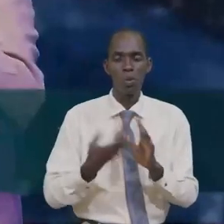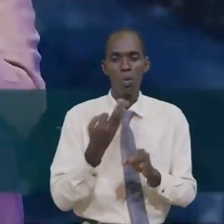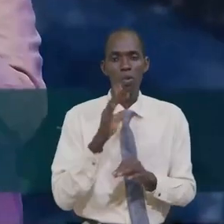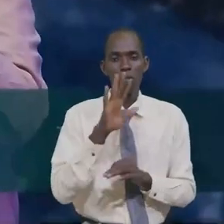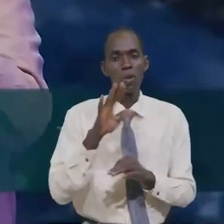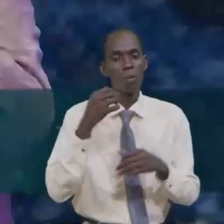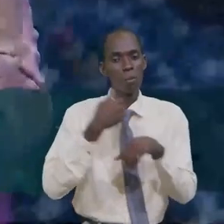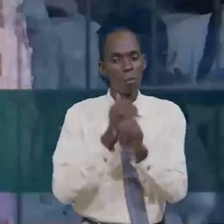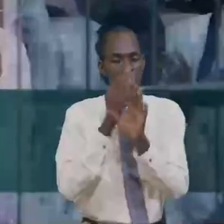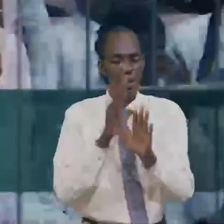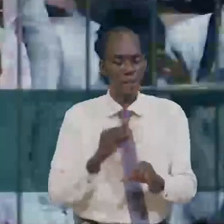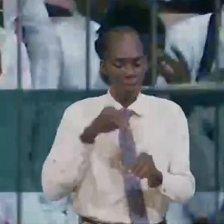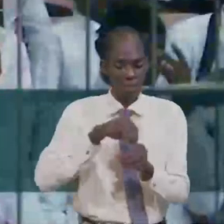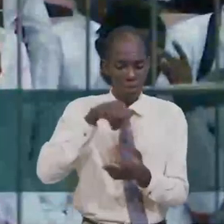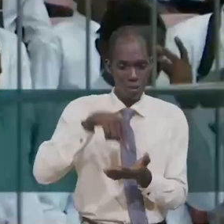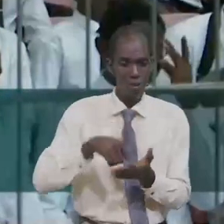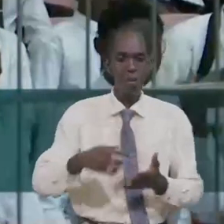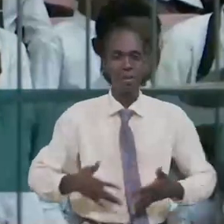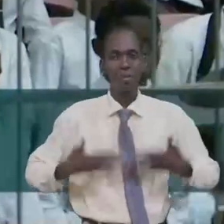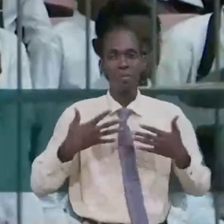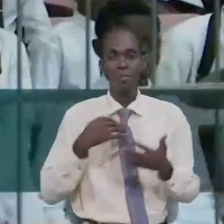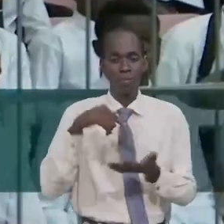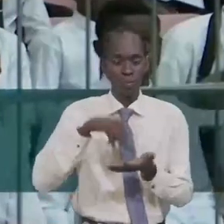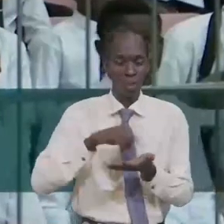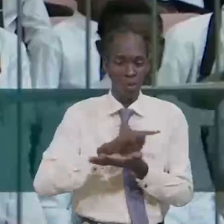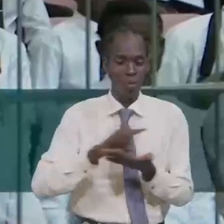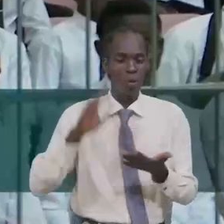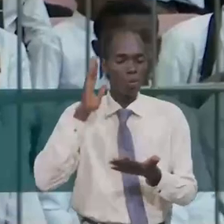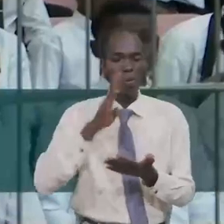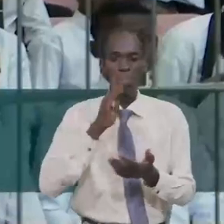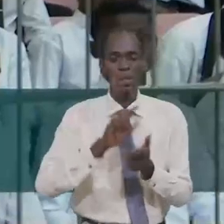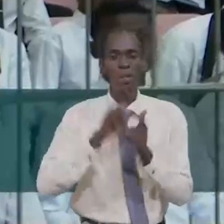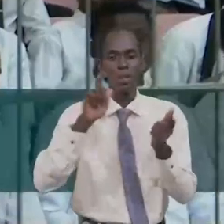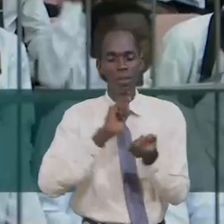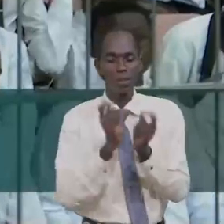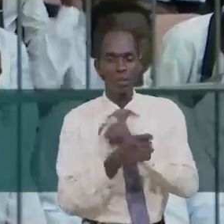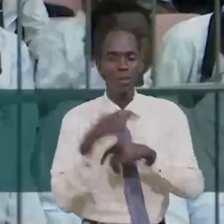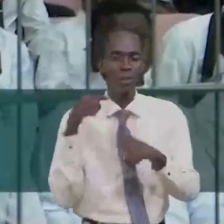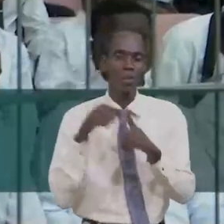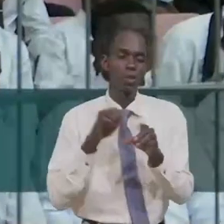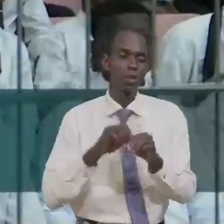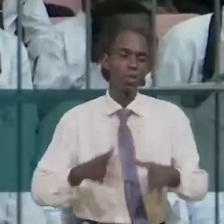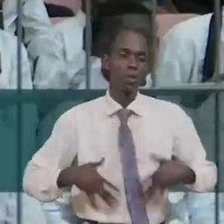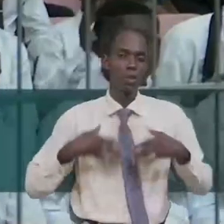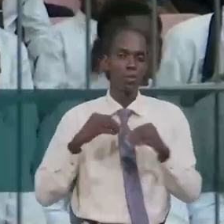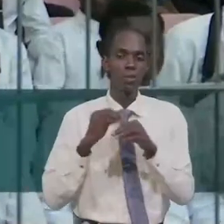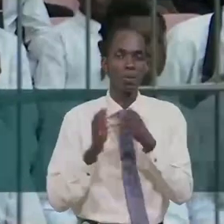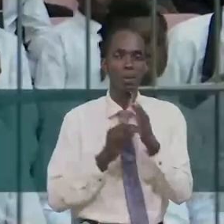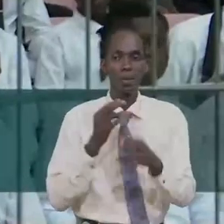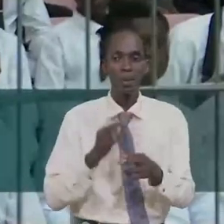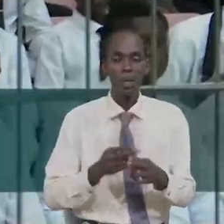les 7 semaines nous il y aura un changement dans ta vie au nom de Jésus après